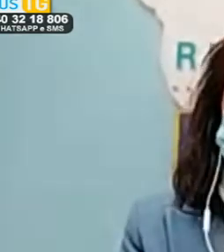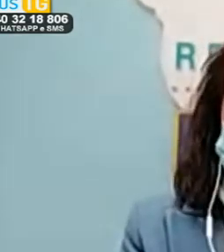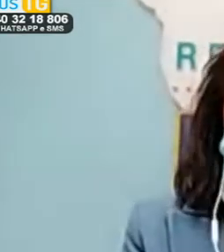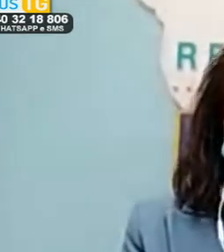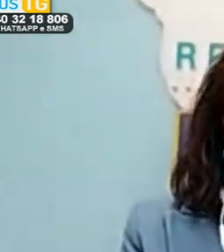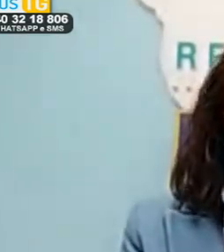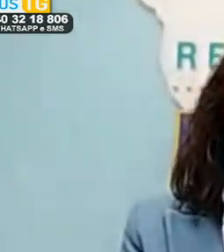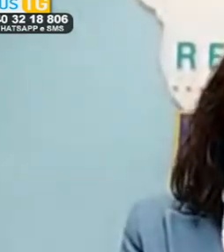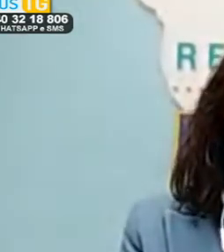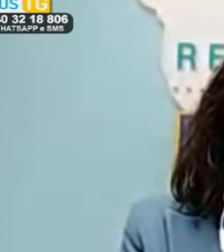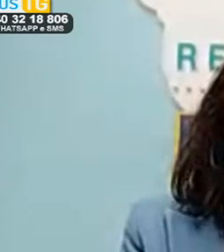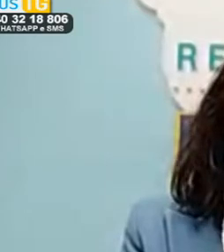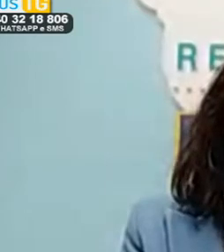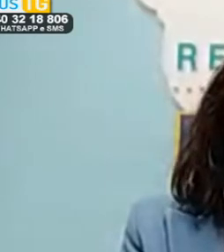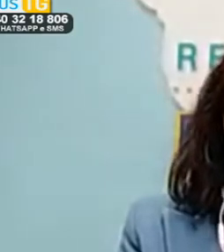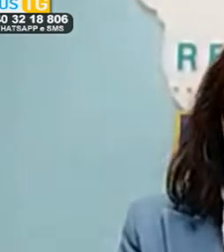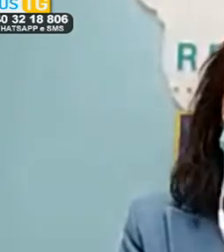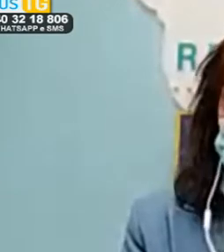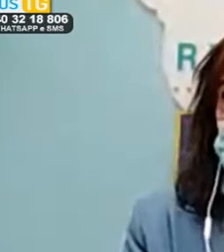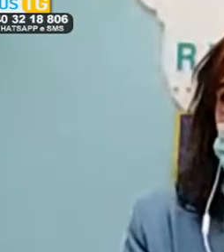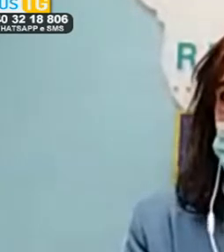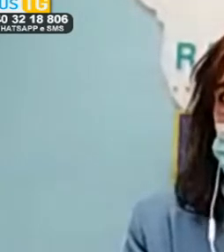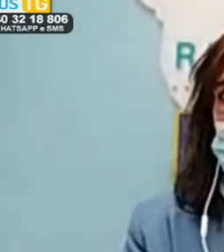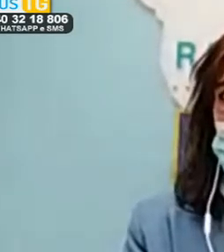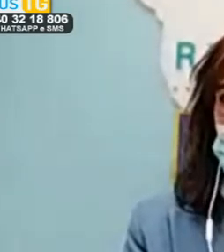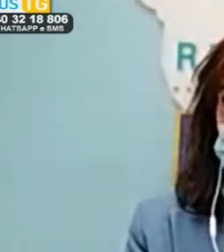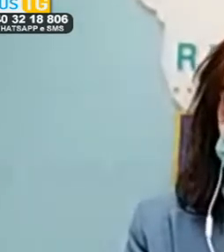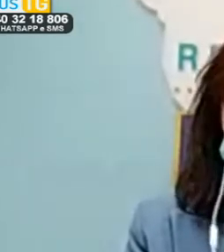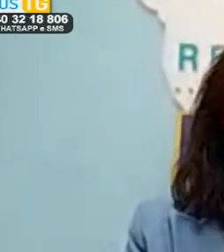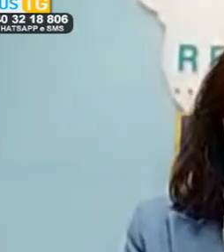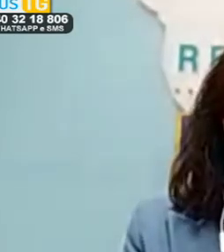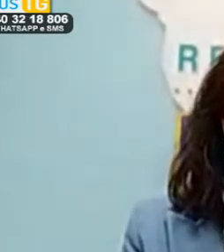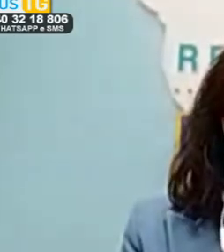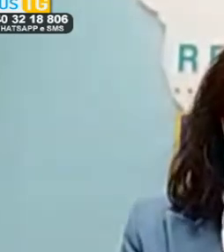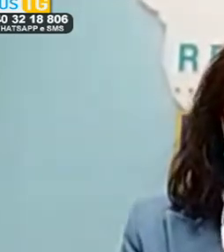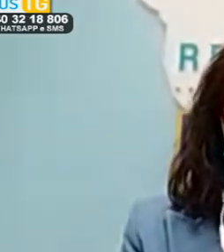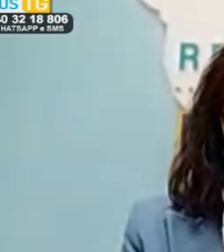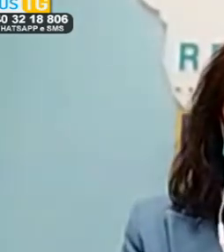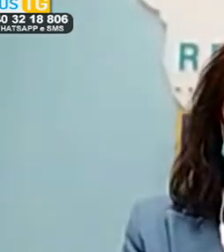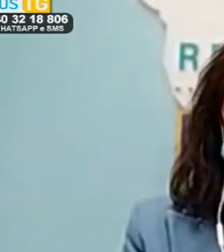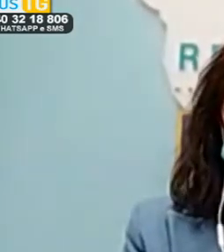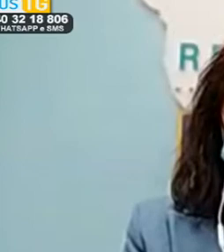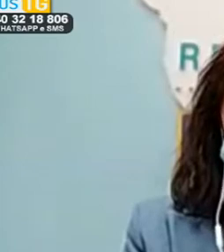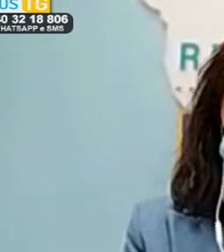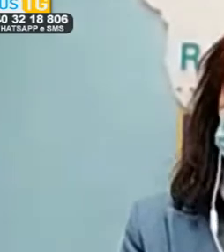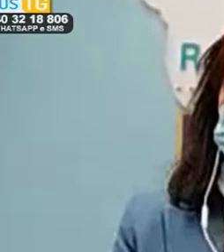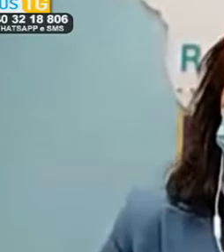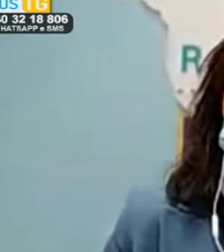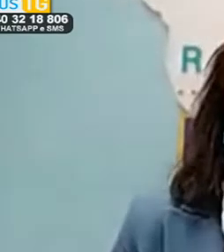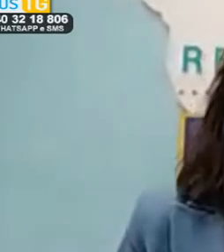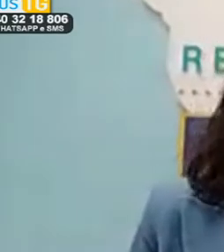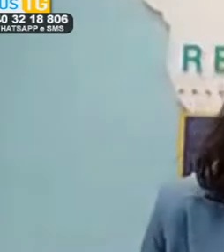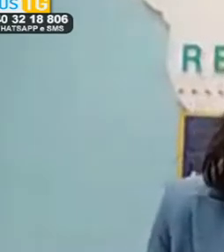33.659 già con la seconda dose. E nella giornata solo di oggi verranno effettuati 3.323 vaccini.